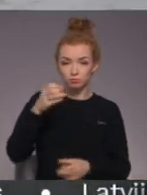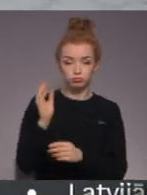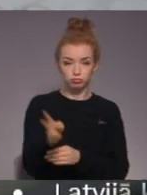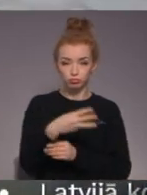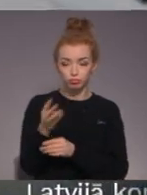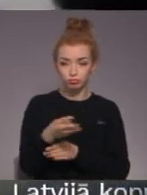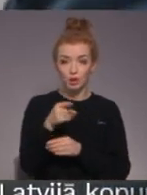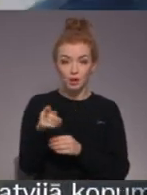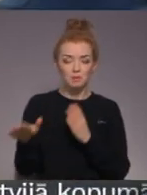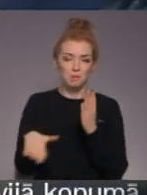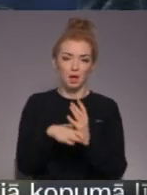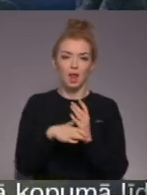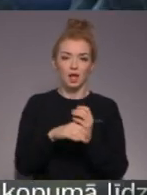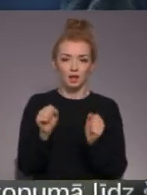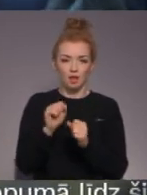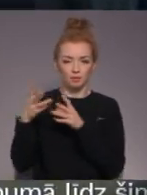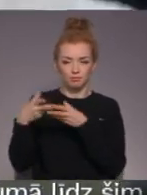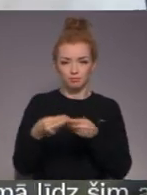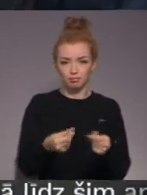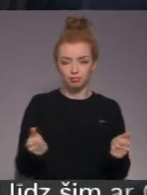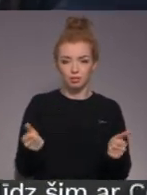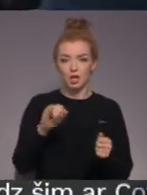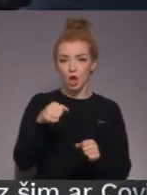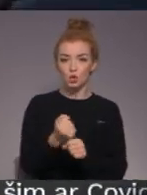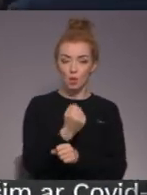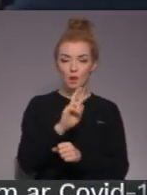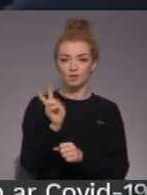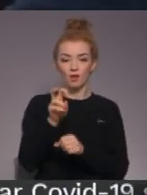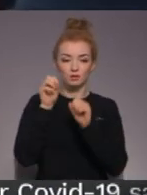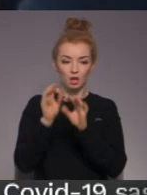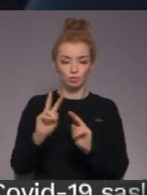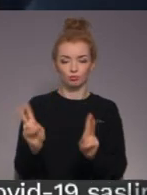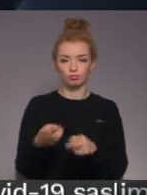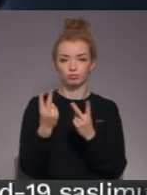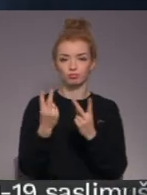kas palīdzēs novērst nelaimi, ja tomēr sveces ir atstātas bez uzraudzības.